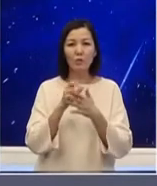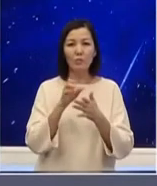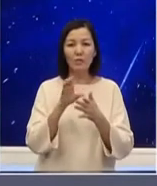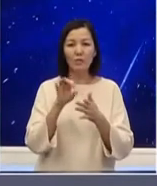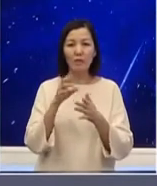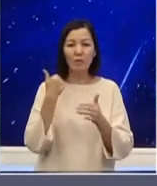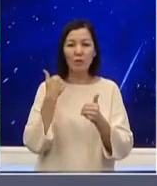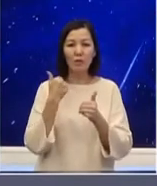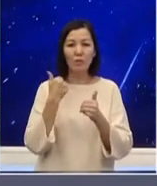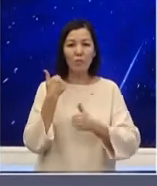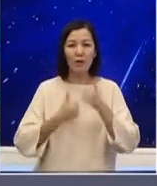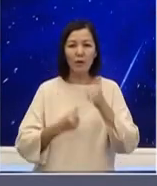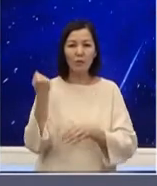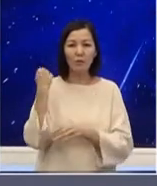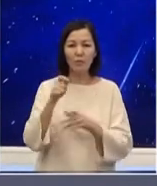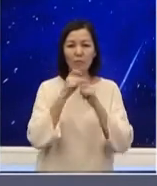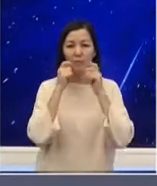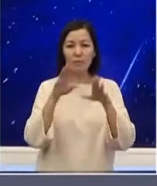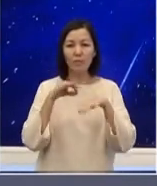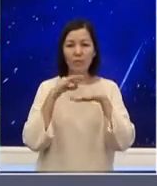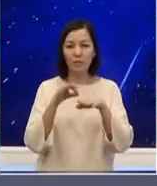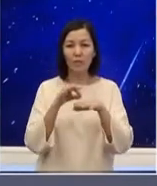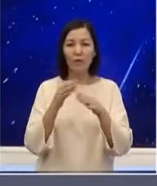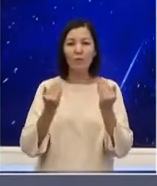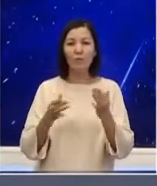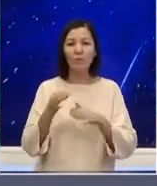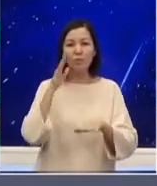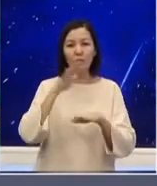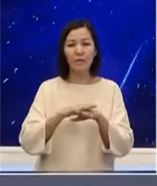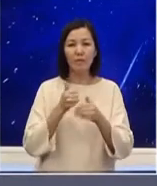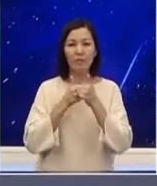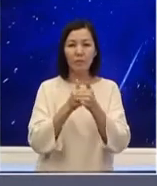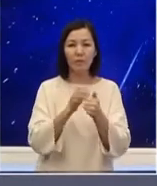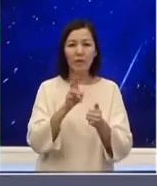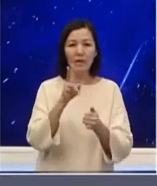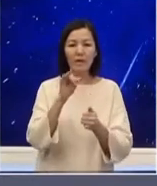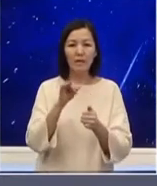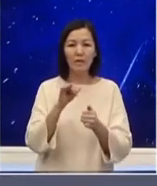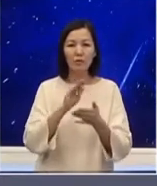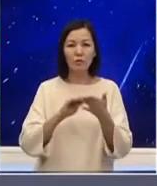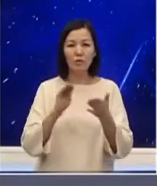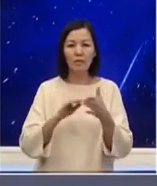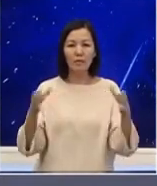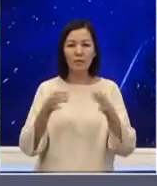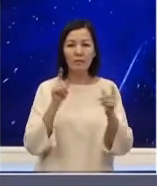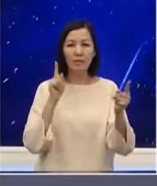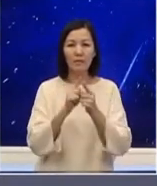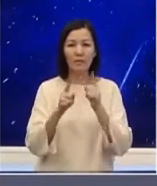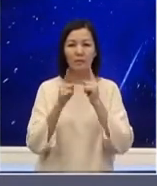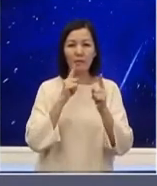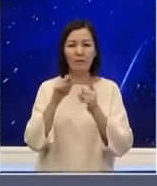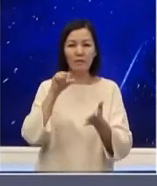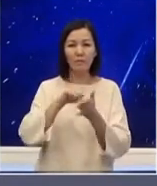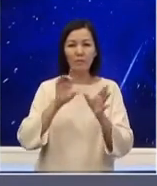байқауларының жеңімпаздарын марапаттау рәсімдері өтеді. Бұл туралы бүгін облыс әкімінің орынбасары Рүстем Әли бақ өкілдеріне берген баспасөз